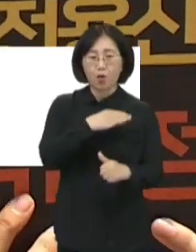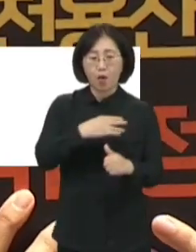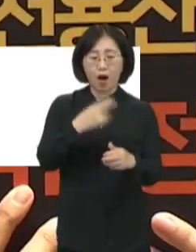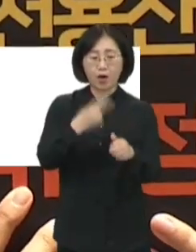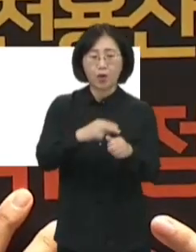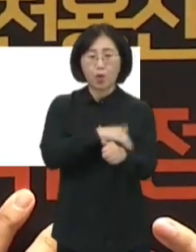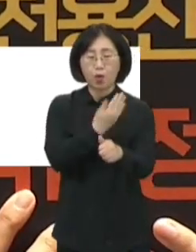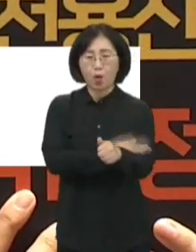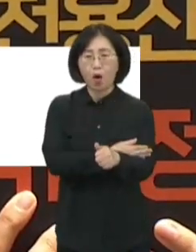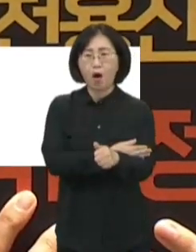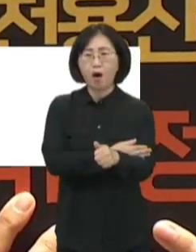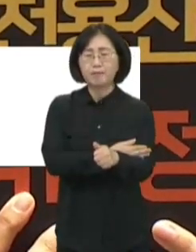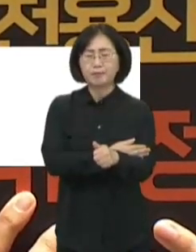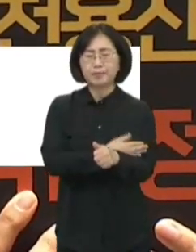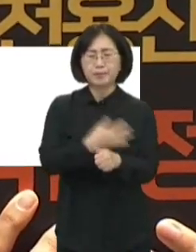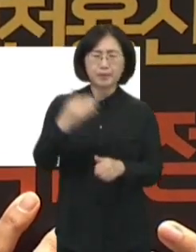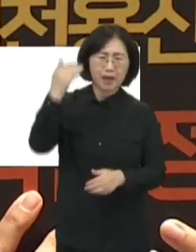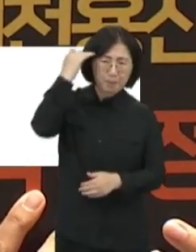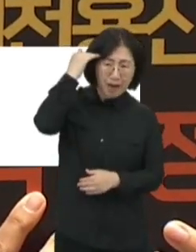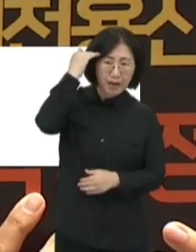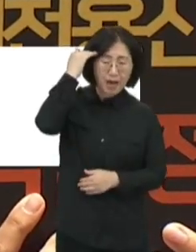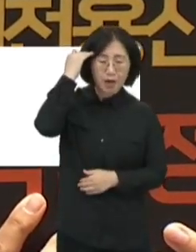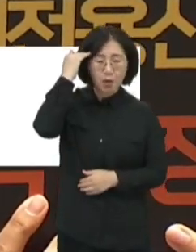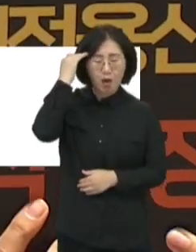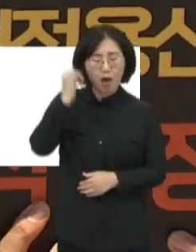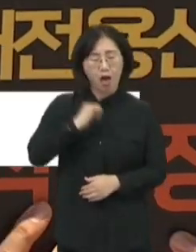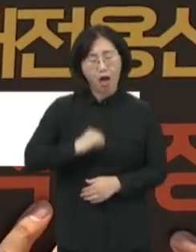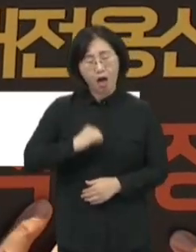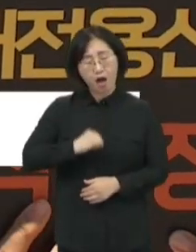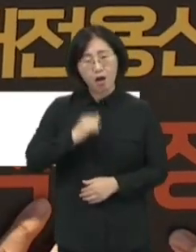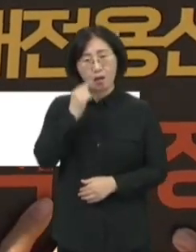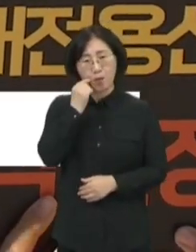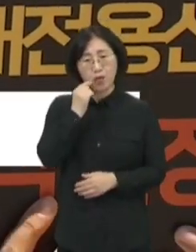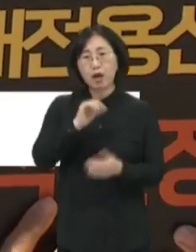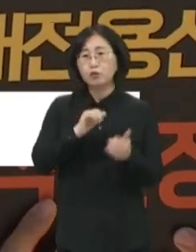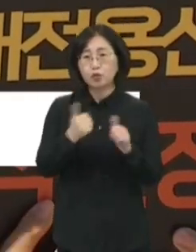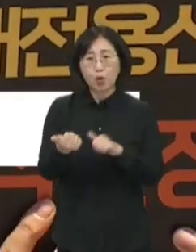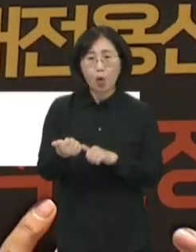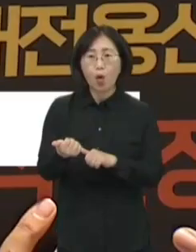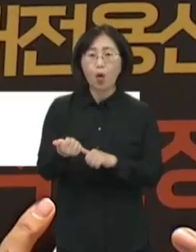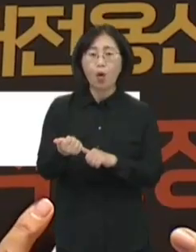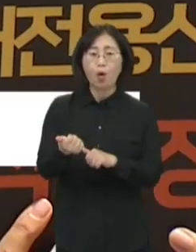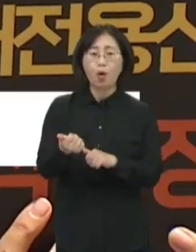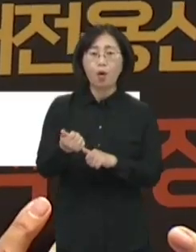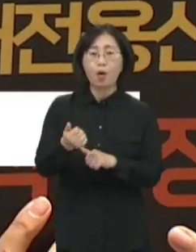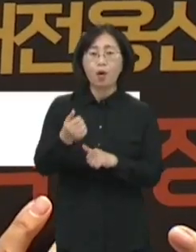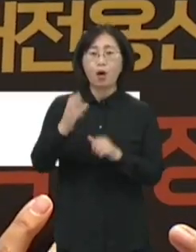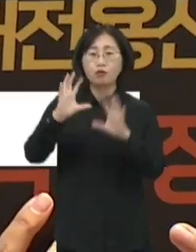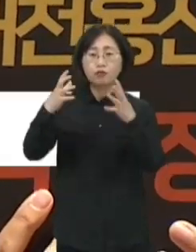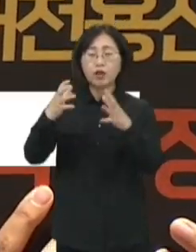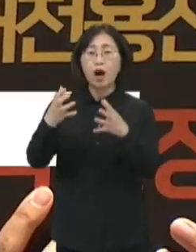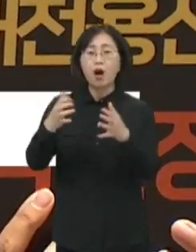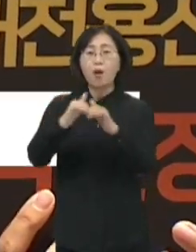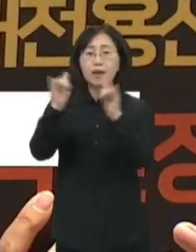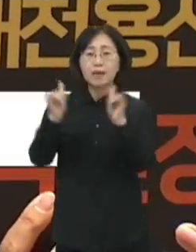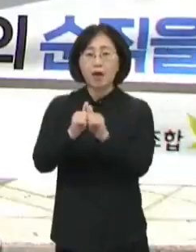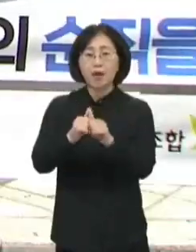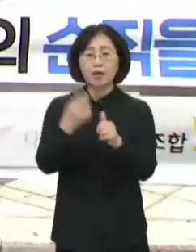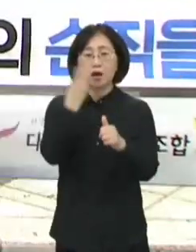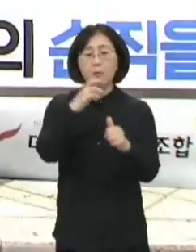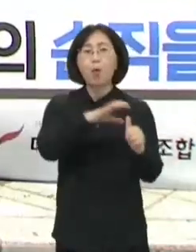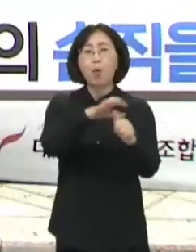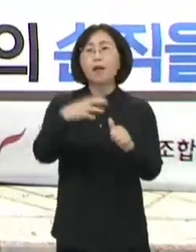견딜 수 없어 내몰리게 되면 국가 사회는 깊 보호해야 하는 것 이라의